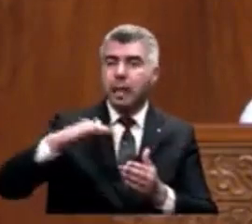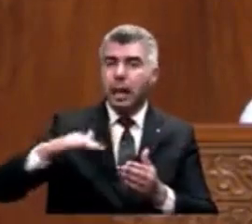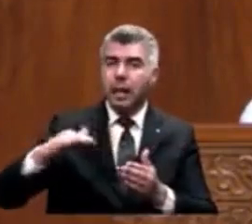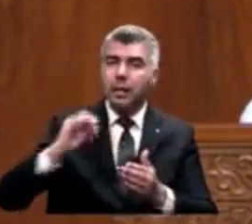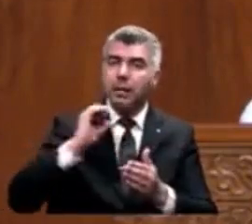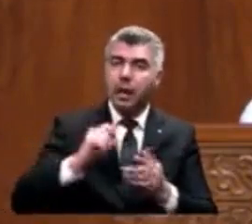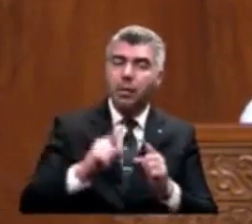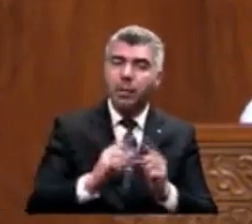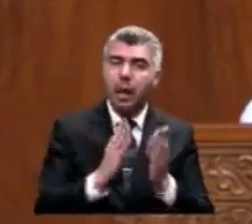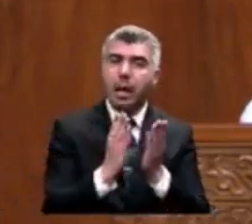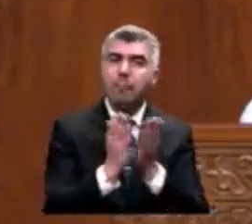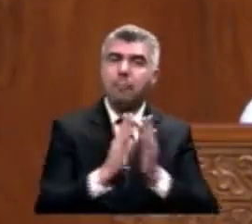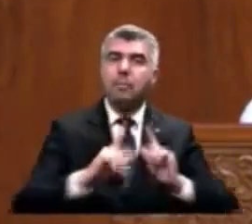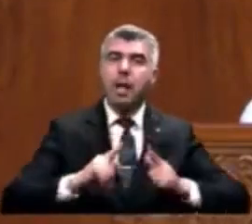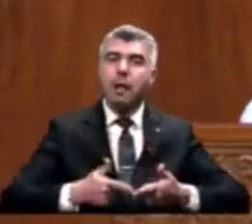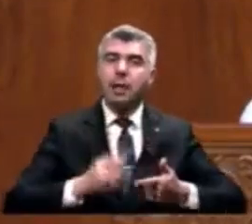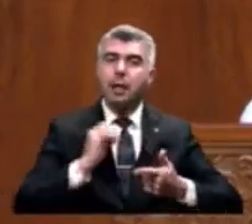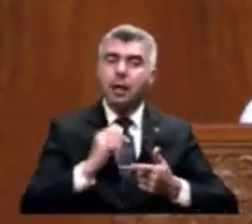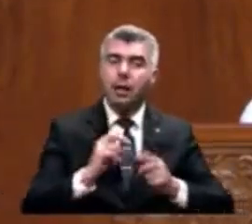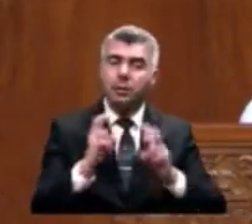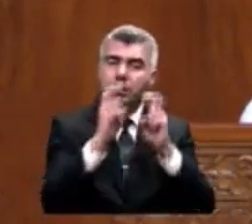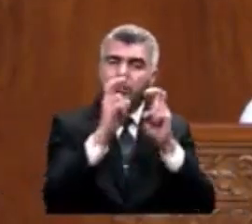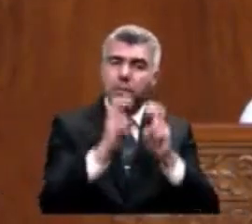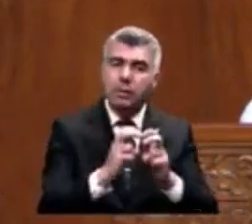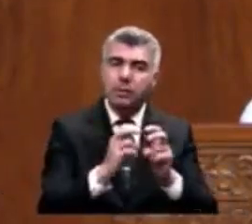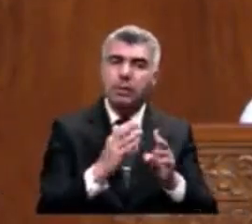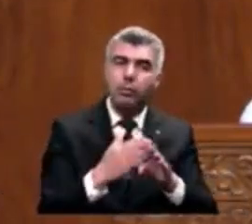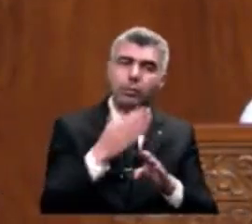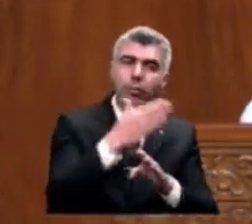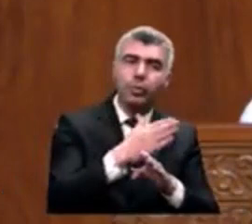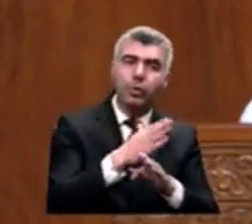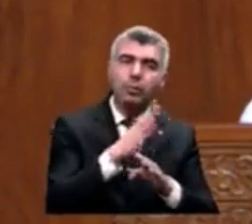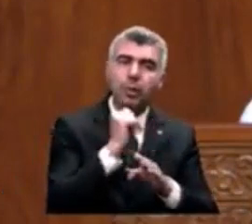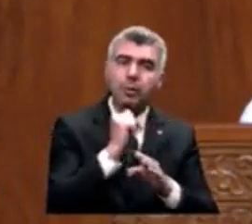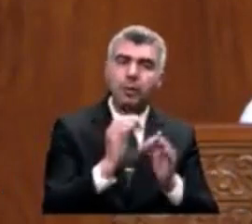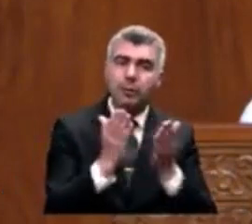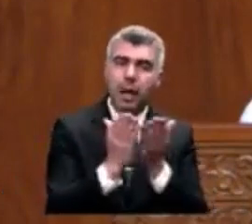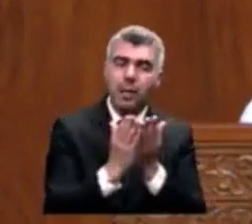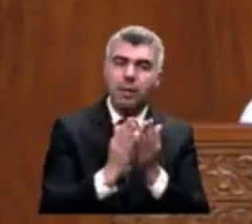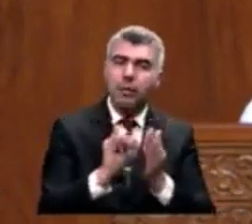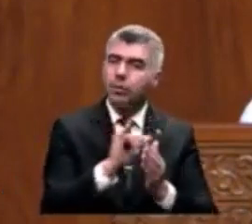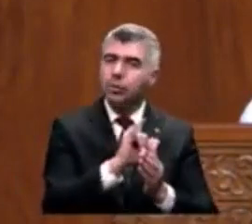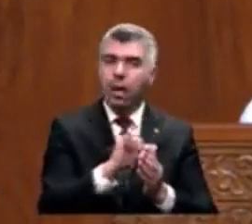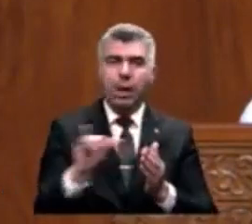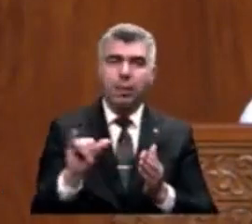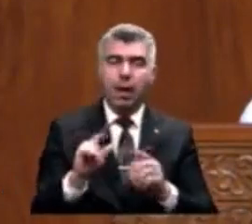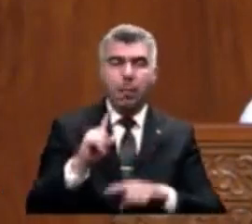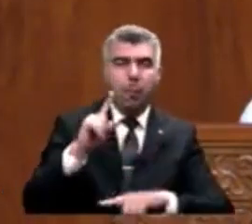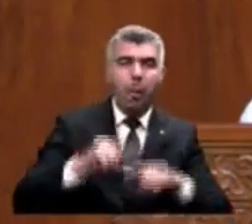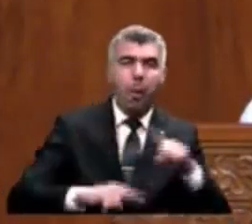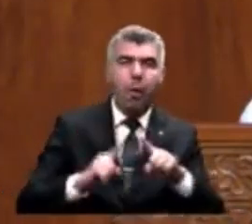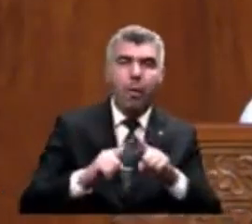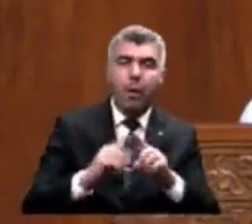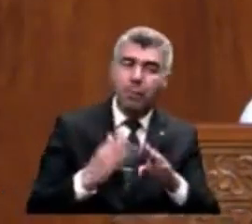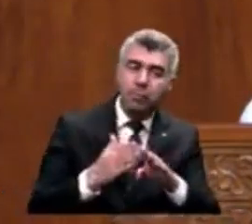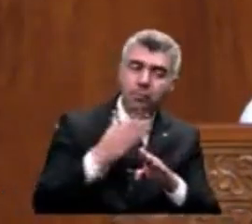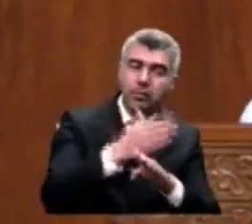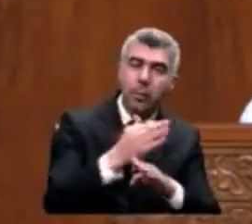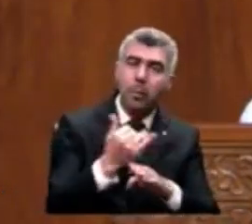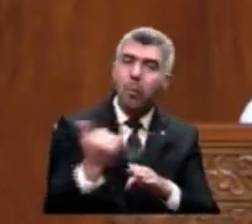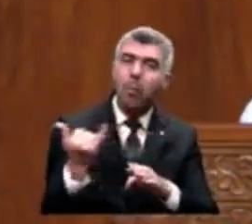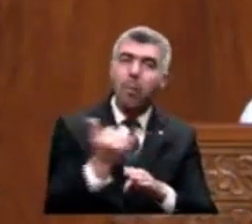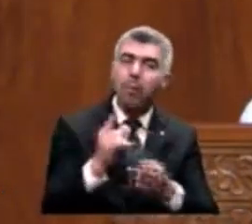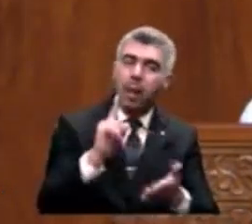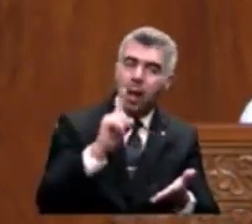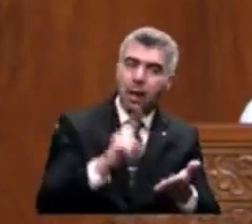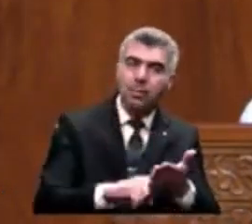ثالثاً تقليص الهدر المدرسي بنسبة الثلث من أجل إعطاء دفعة قوية للتعليم